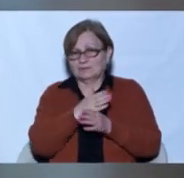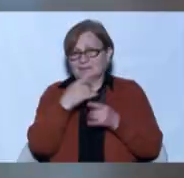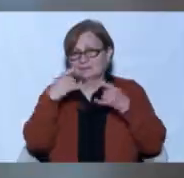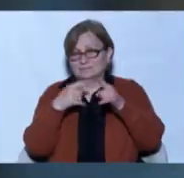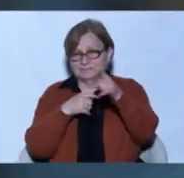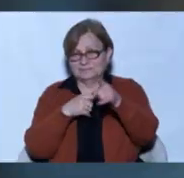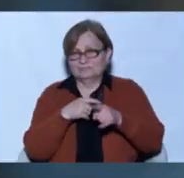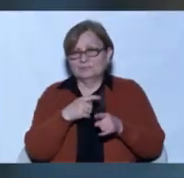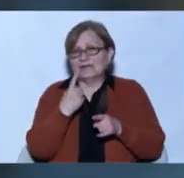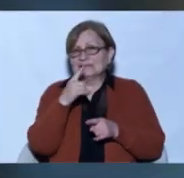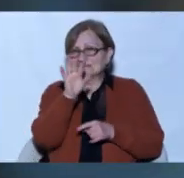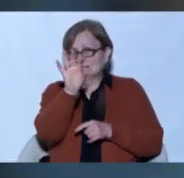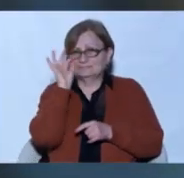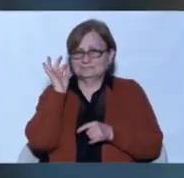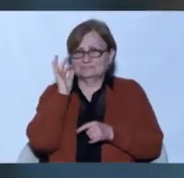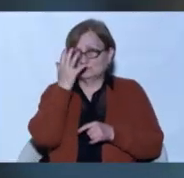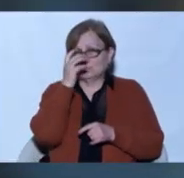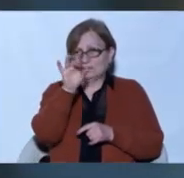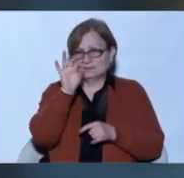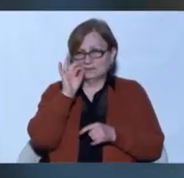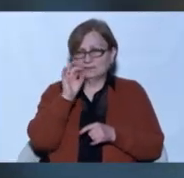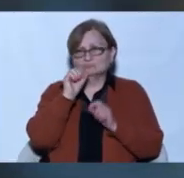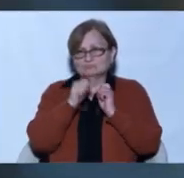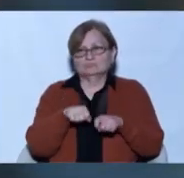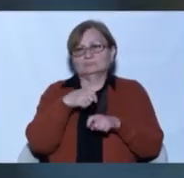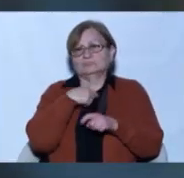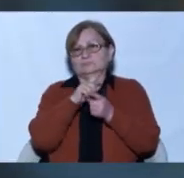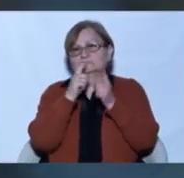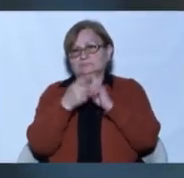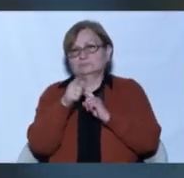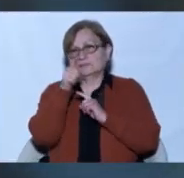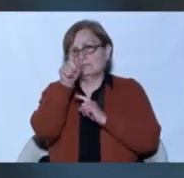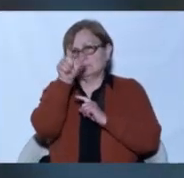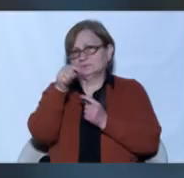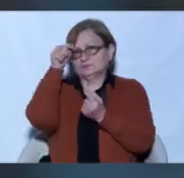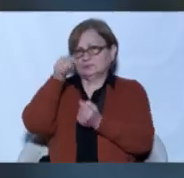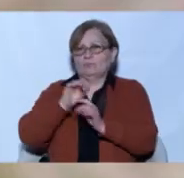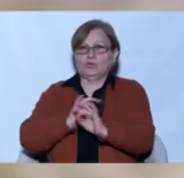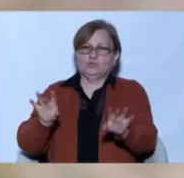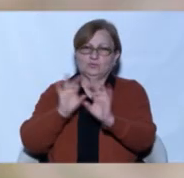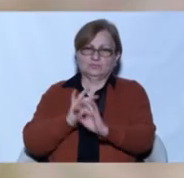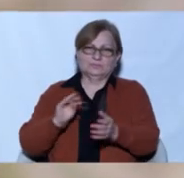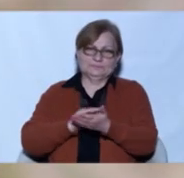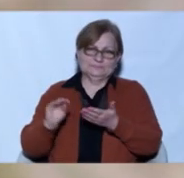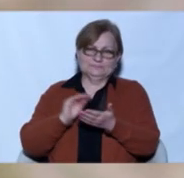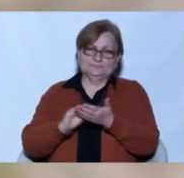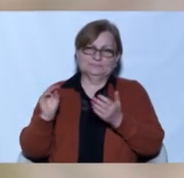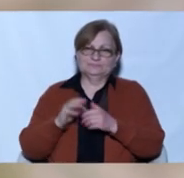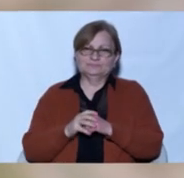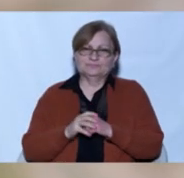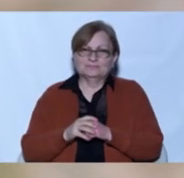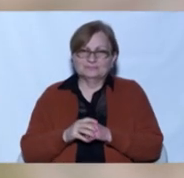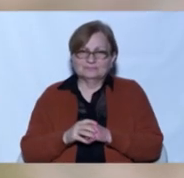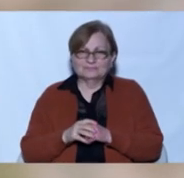და შეარჩიე რომელიმე შენი მოთხრობის ილუსტრაციად. ძალიან საინტერესოა, რა ამბავს მოიფიქრებ,